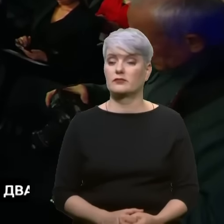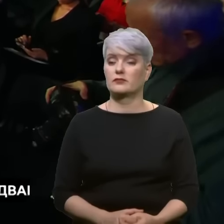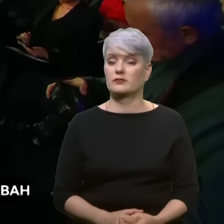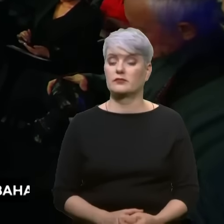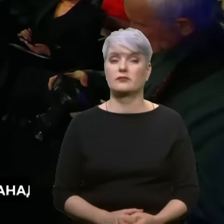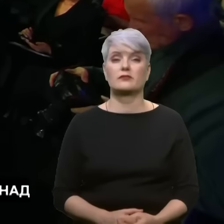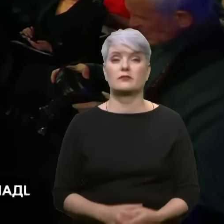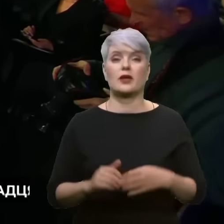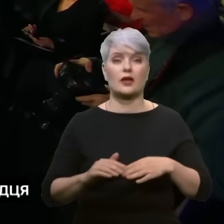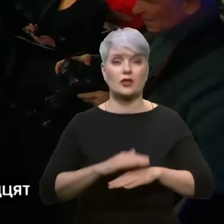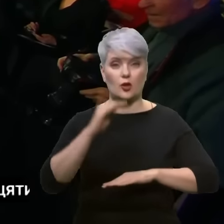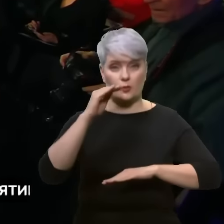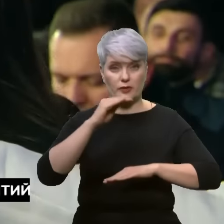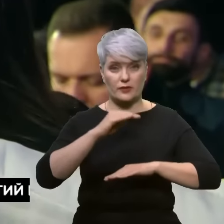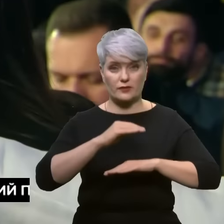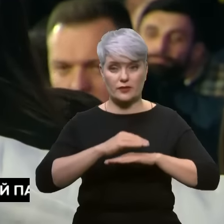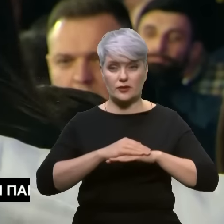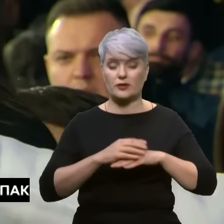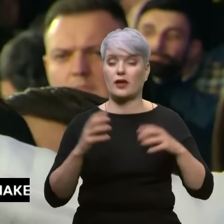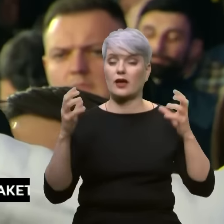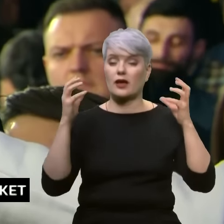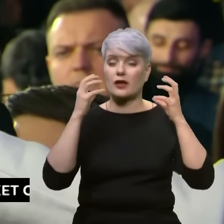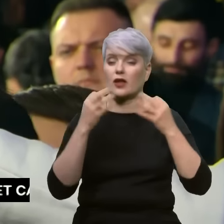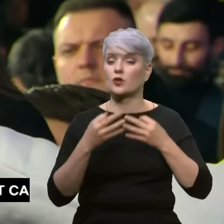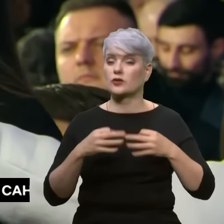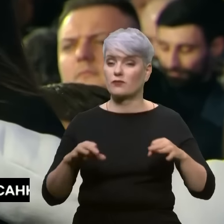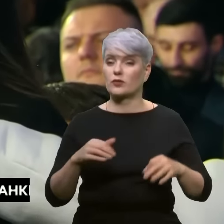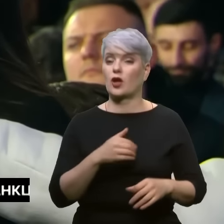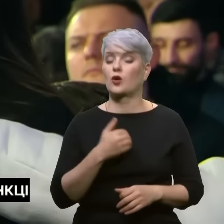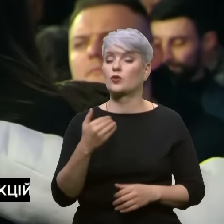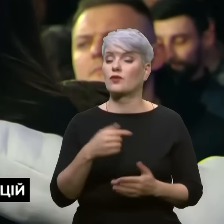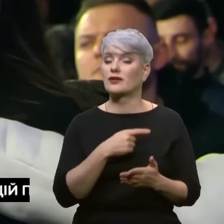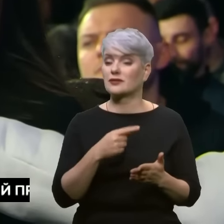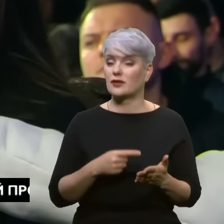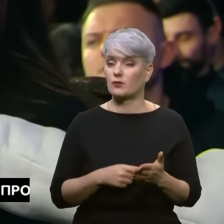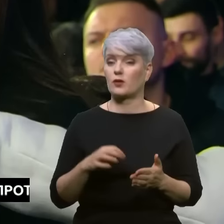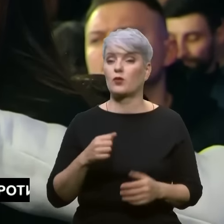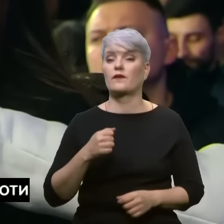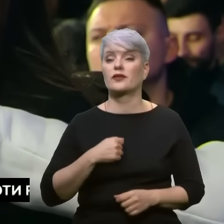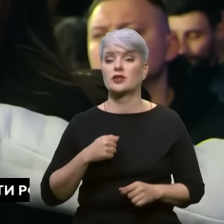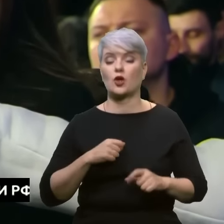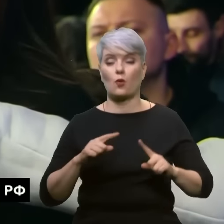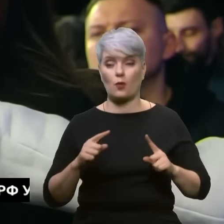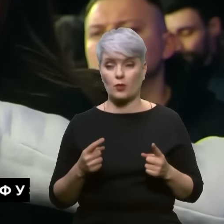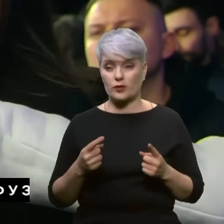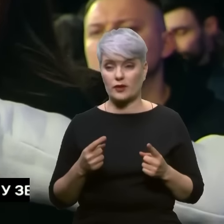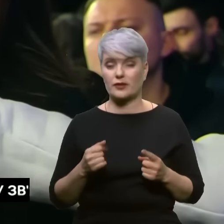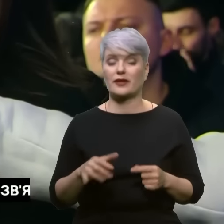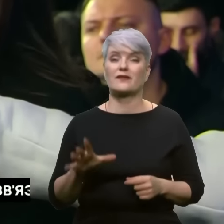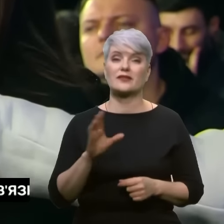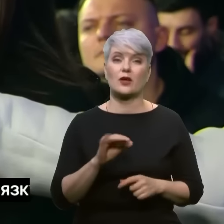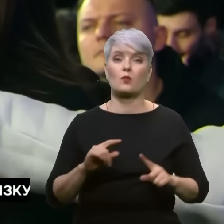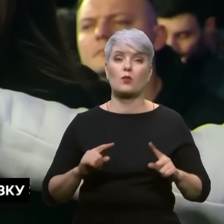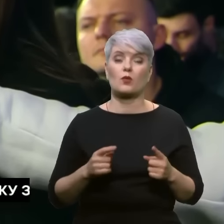Так, пане президенте, добрий вечір. Добре. Роксолана Бочай, Радіо Свобода. Я хочу вас запитати про військовополонених, так і загалом про